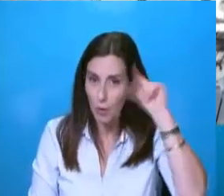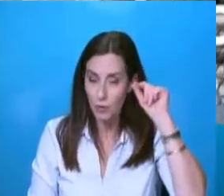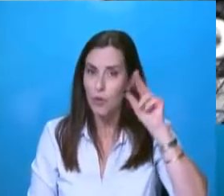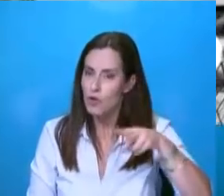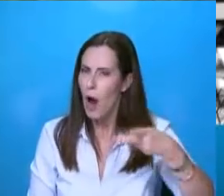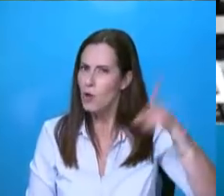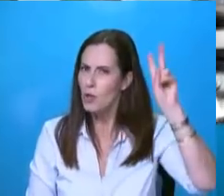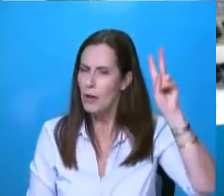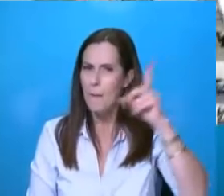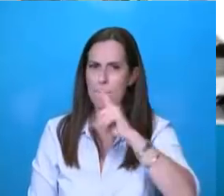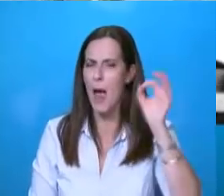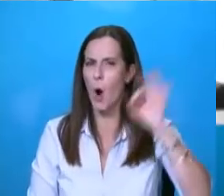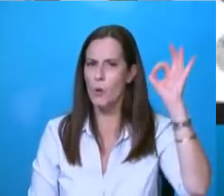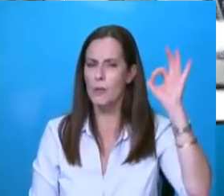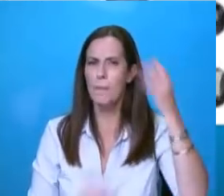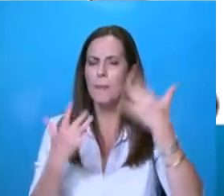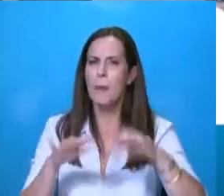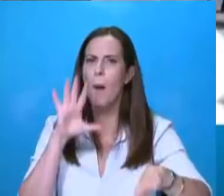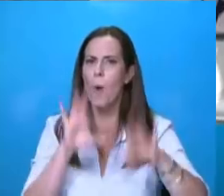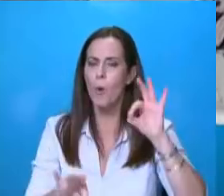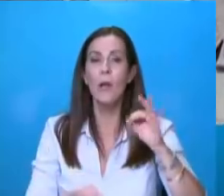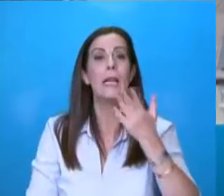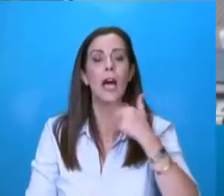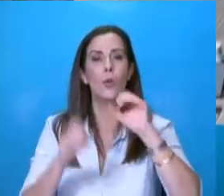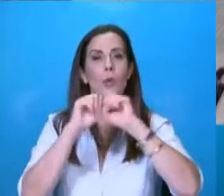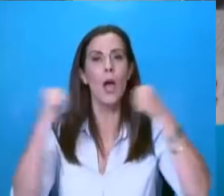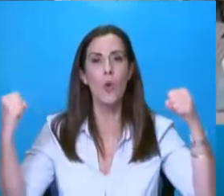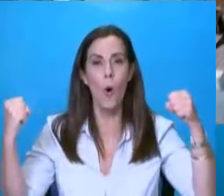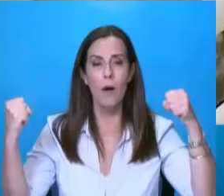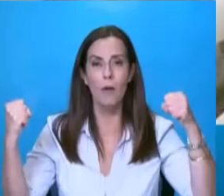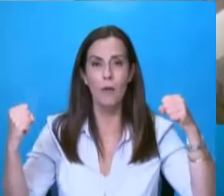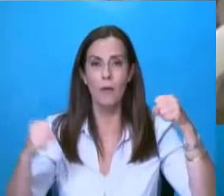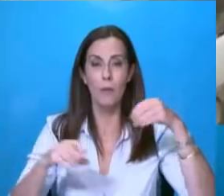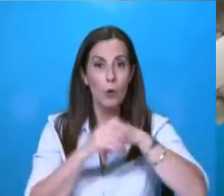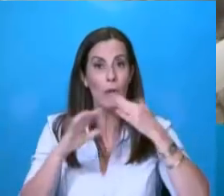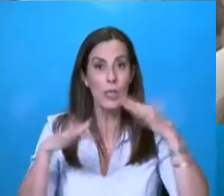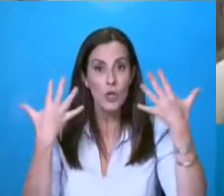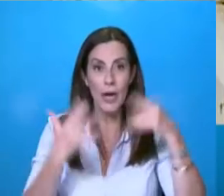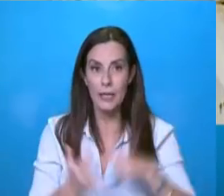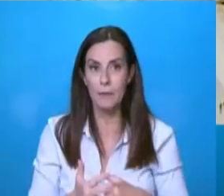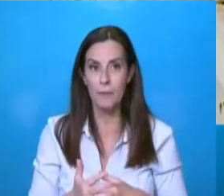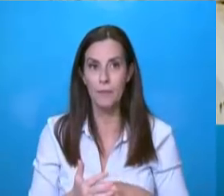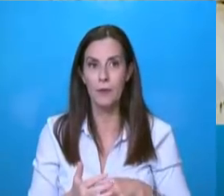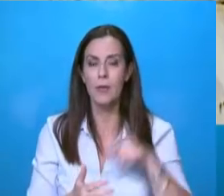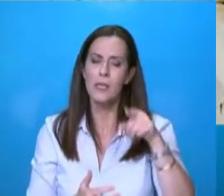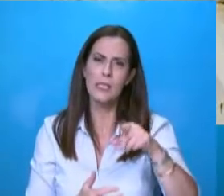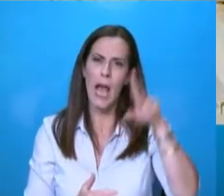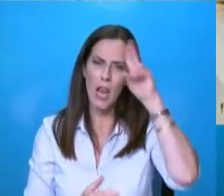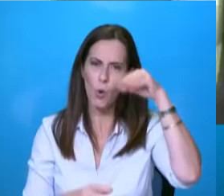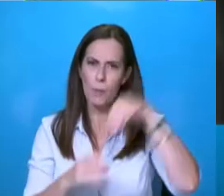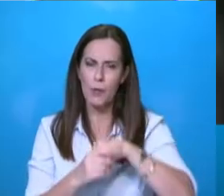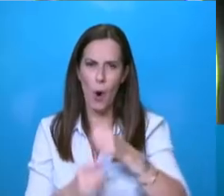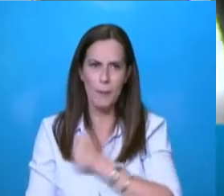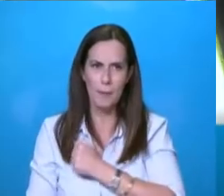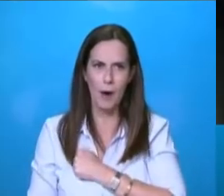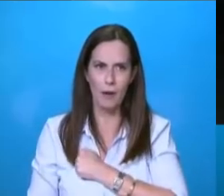עלייה של יותר מ-100% במספר המצביעים ליהדות התורה בתוך עשור. זה בית הליכוד בבני ברק. חירות?